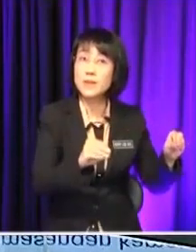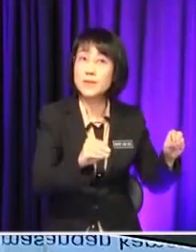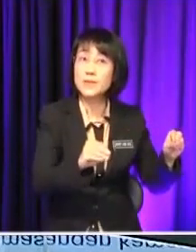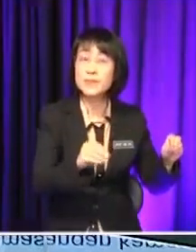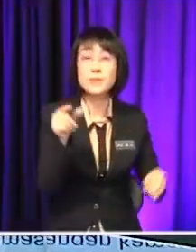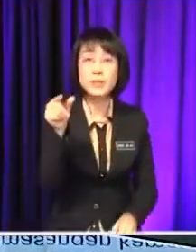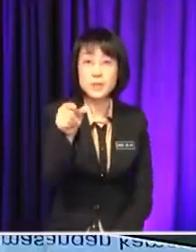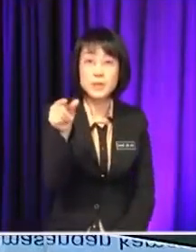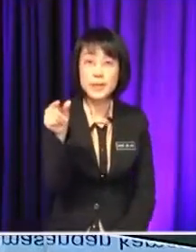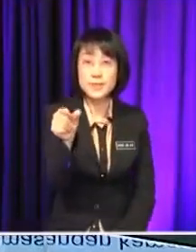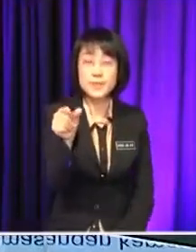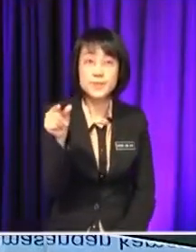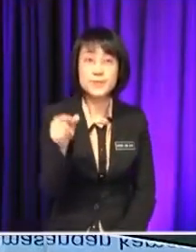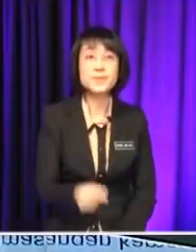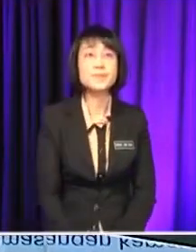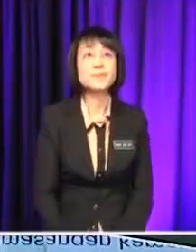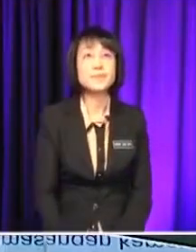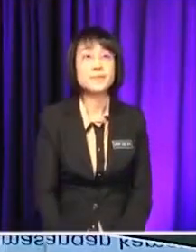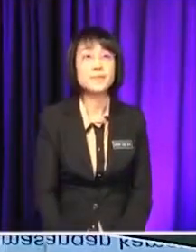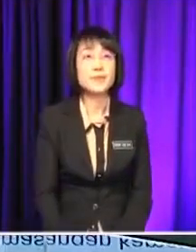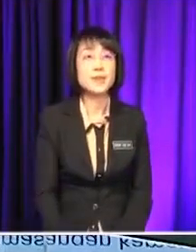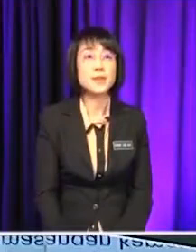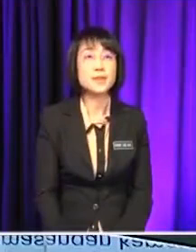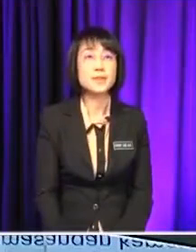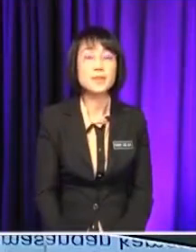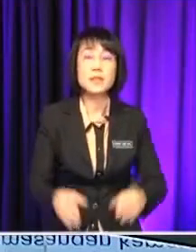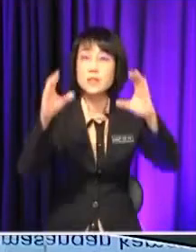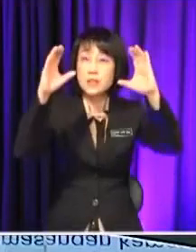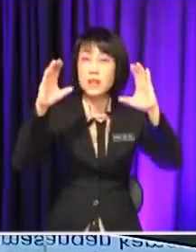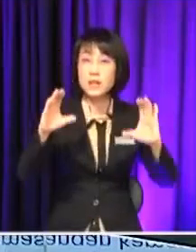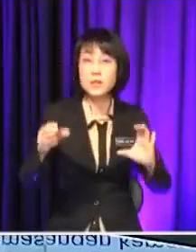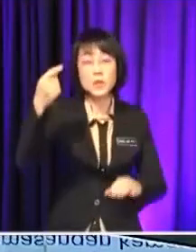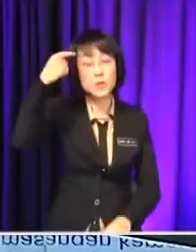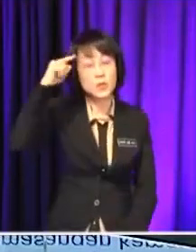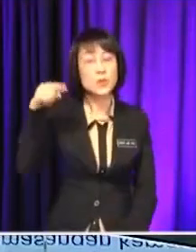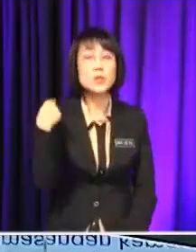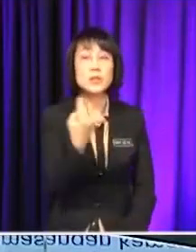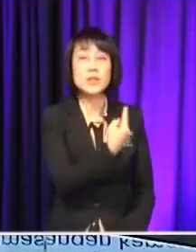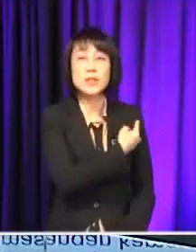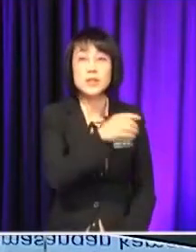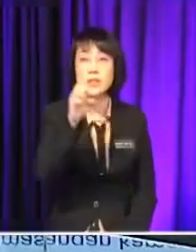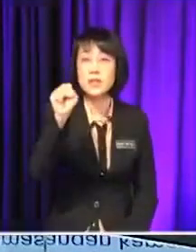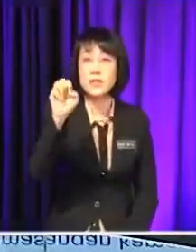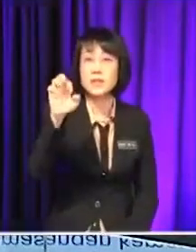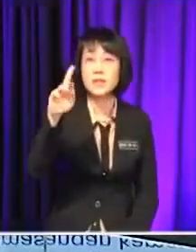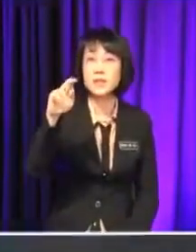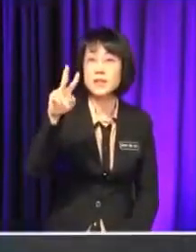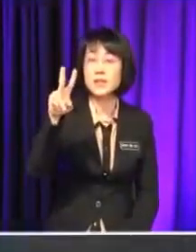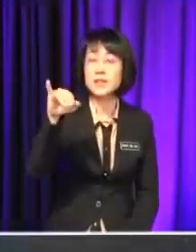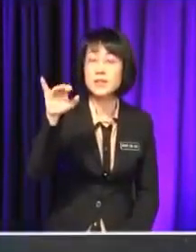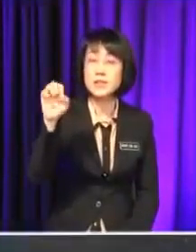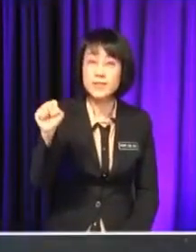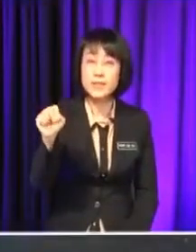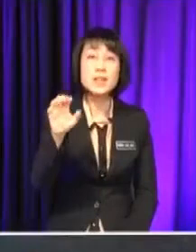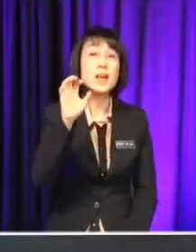Tumblr kita itu Nah itulah kaidah atau cari-cari untuk kita sqlt lah itulah